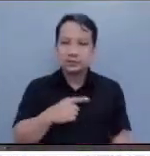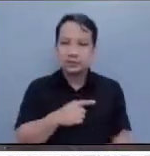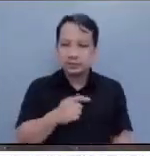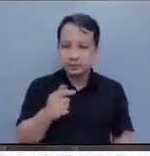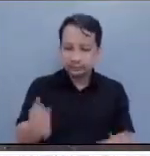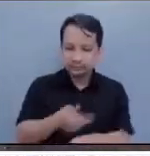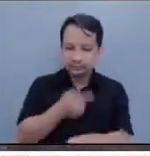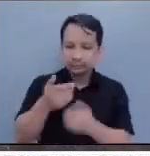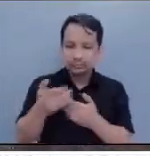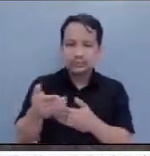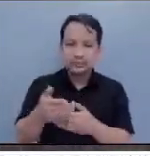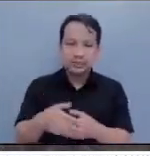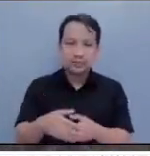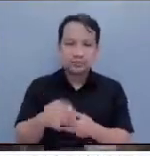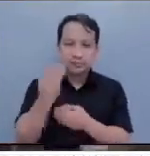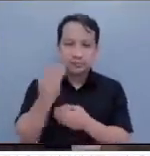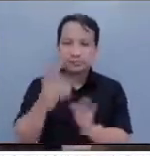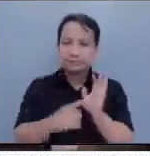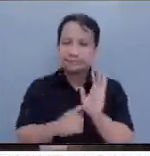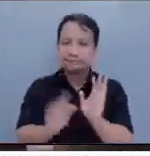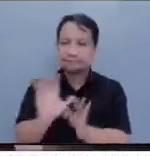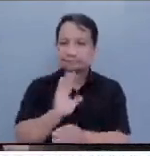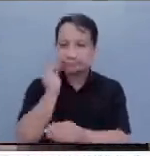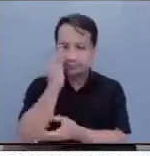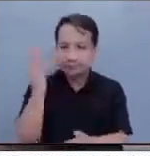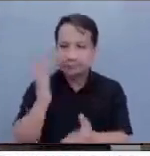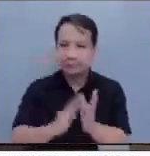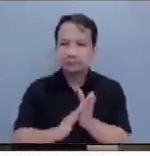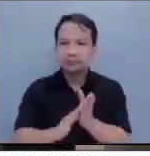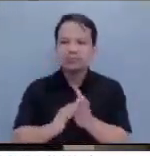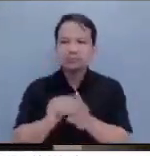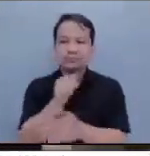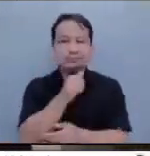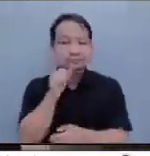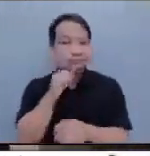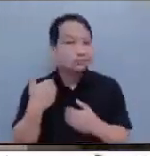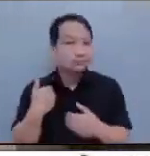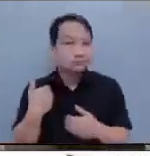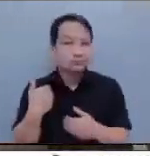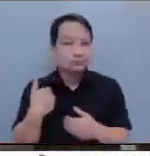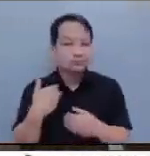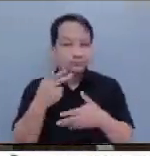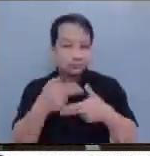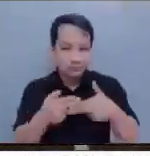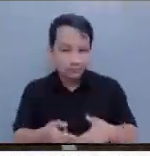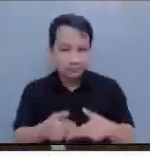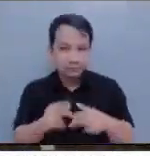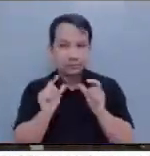sa sektor ng agrikultura. Samantala, hindi pa pinapangalana ng company